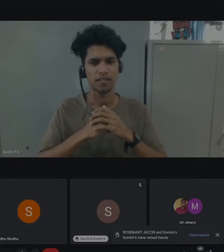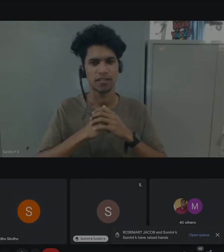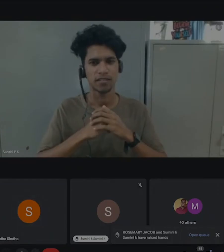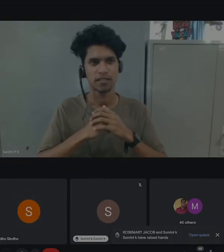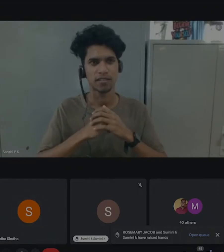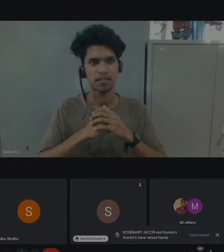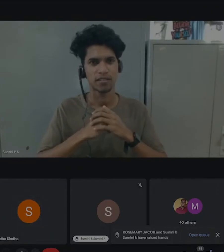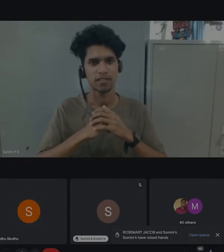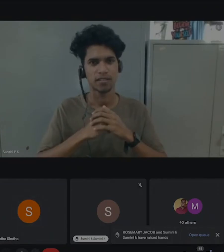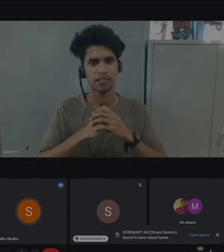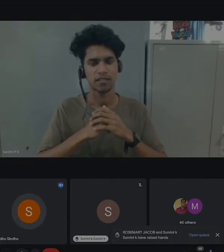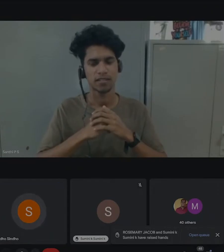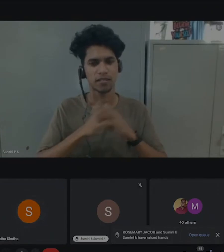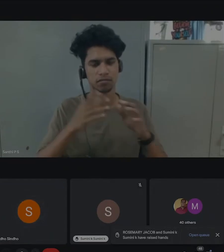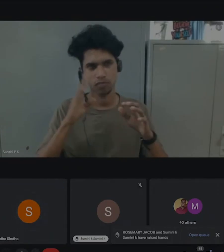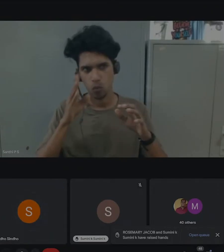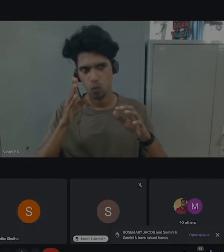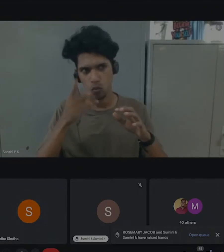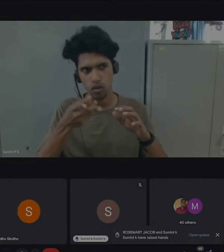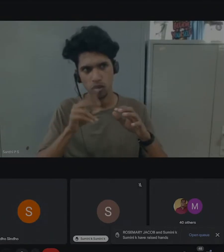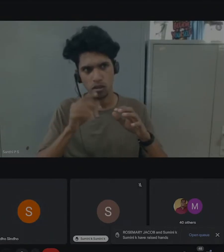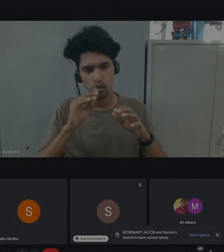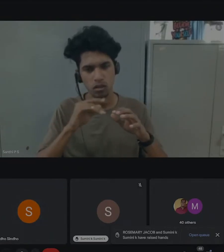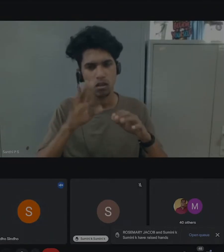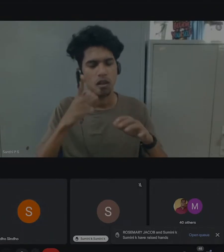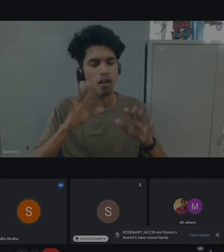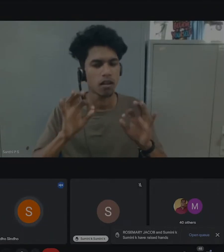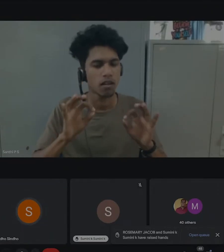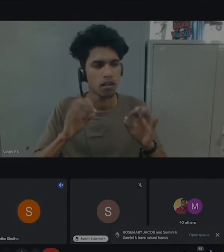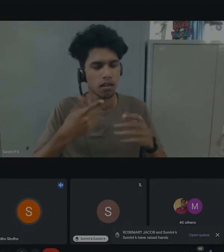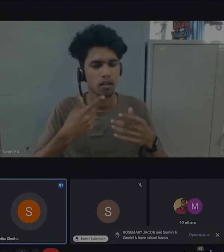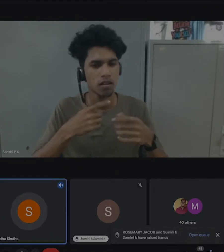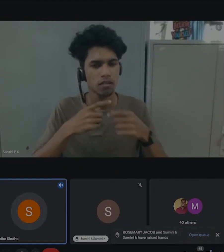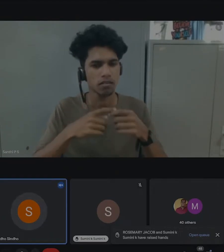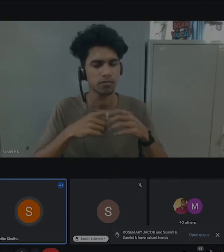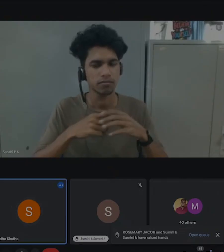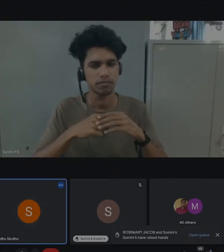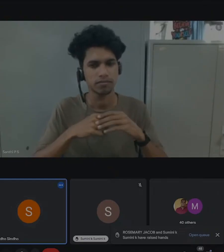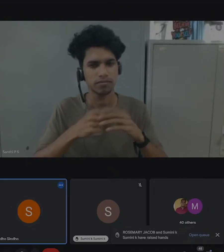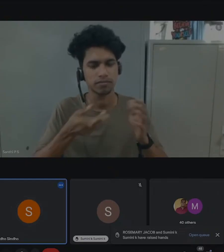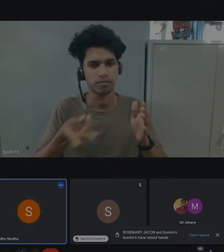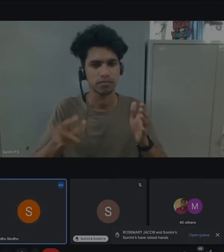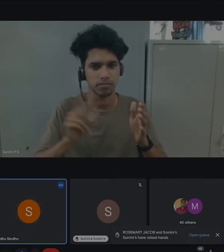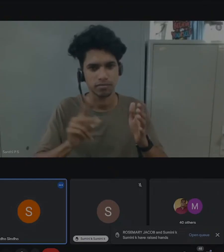മാഡം, എന്തായാലും കുഞ്ഞിന് ഹലോ കേൾക്കാവോ? ഞാൻ പറയുന്നത് കേൾക്കുന്നുണ്ടോ? ഹലോ മേഡം, ഹലോ